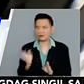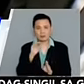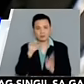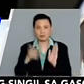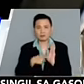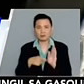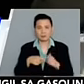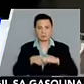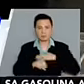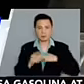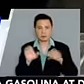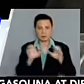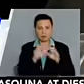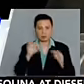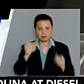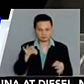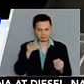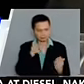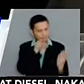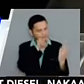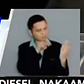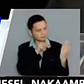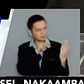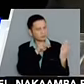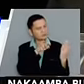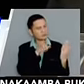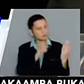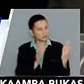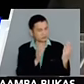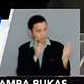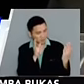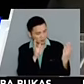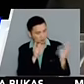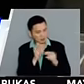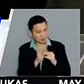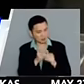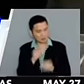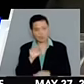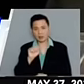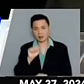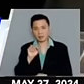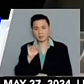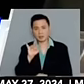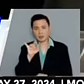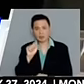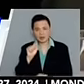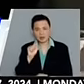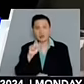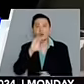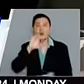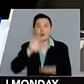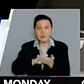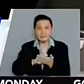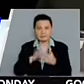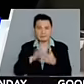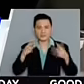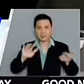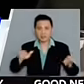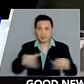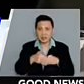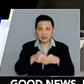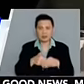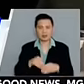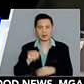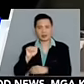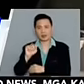niya, yung nanay niya na si Amelia Lial ay kasal pala sa tatay niya na si Angelito Guo.